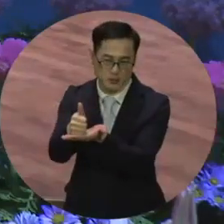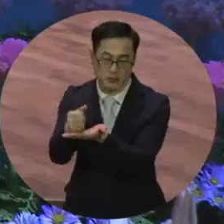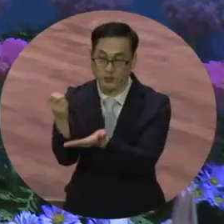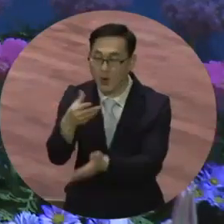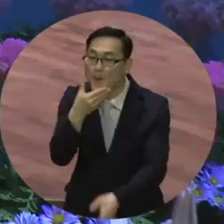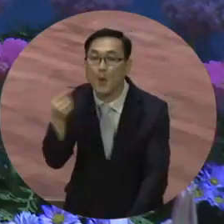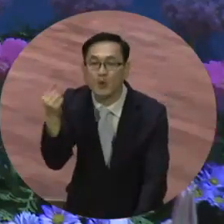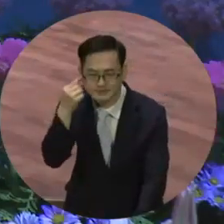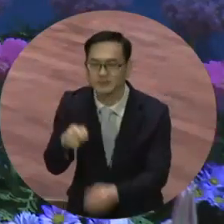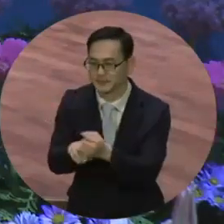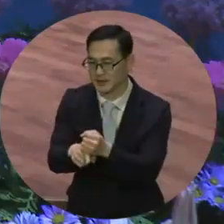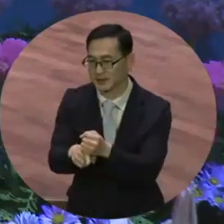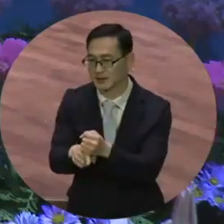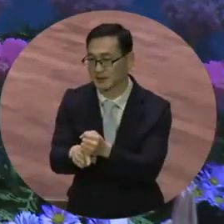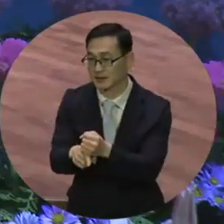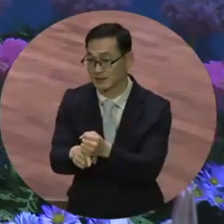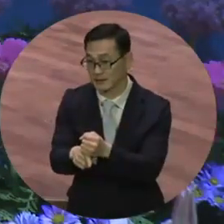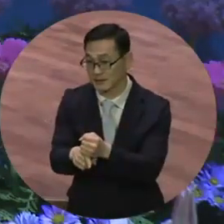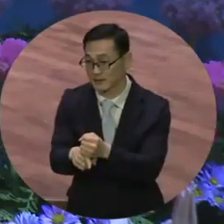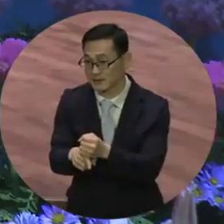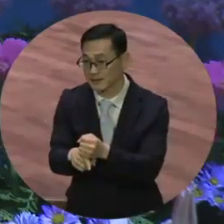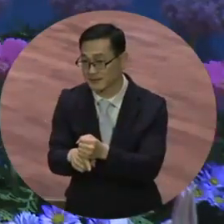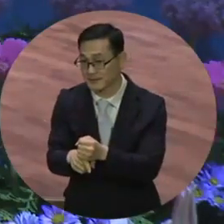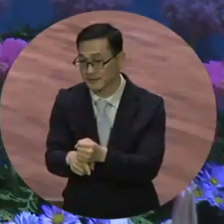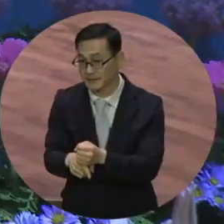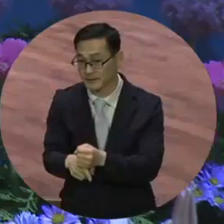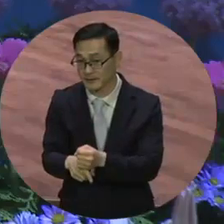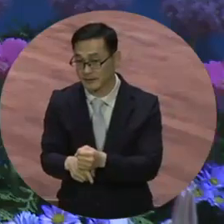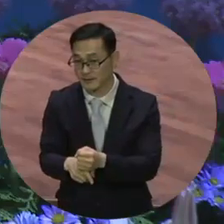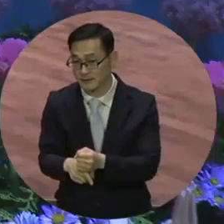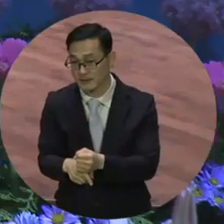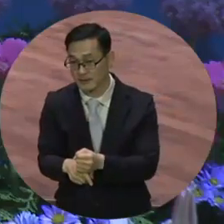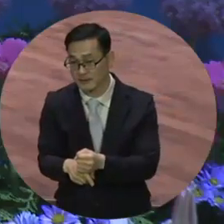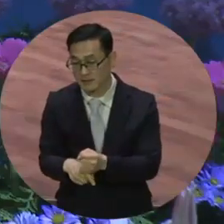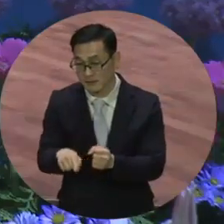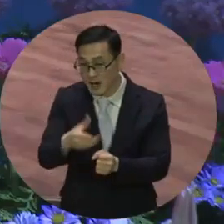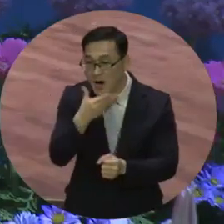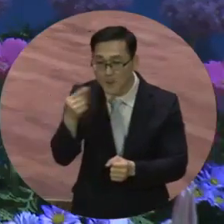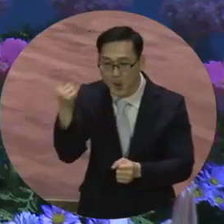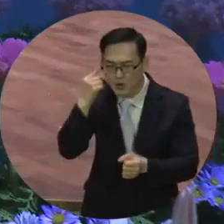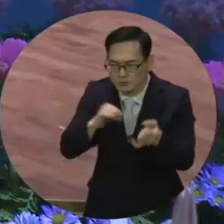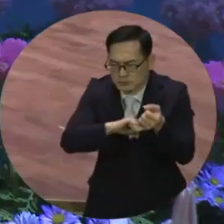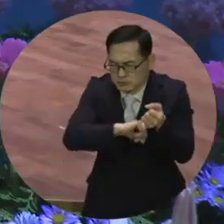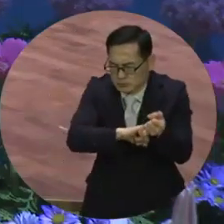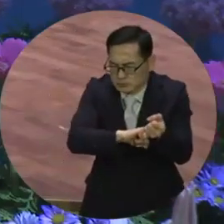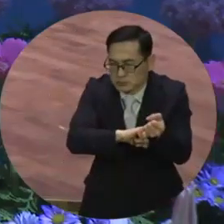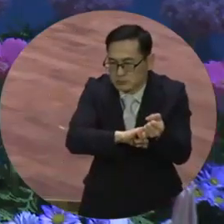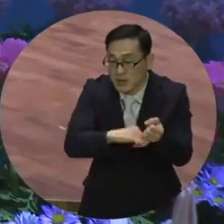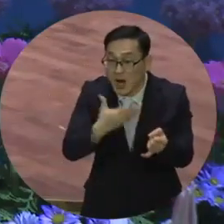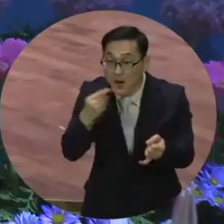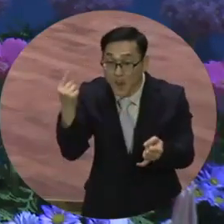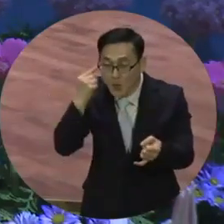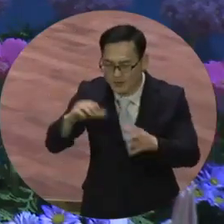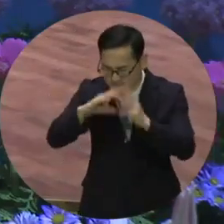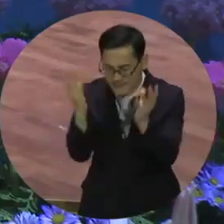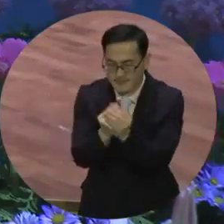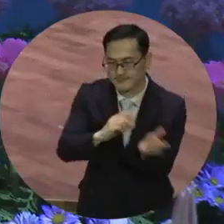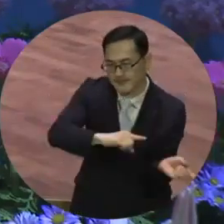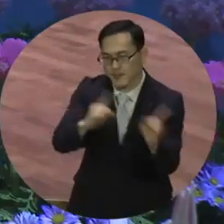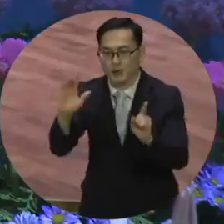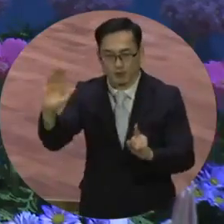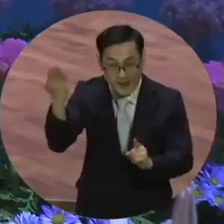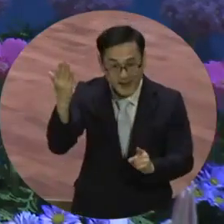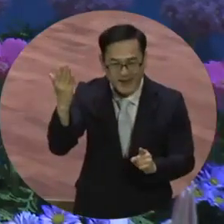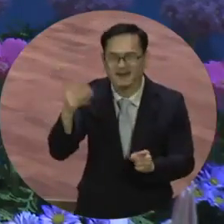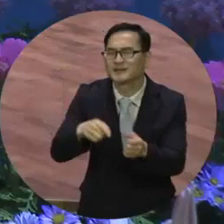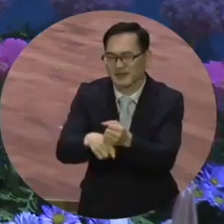자, 언제 어떤 상황에서도 복음을 회복해야 된다. 복음이 모든 것을 회복시킨다라는 뜻이에요. 그 지성소 성소만